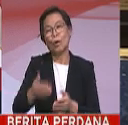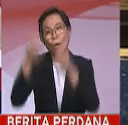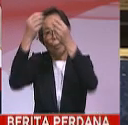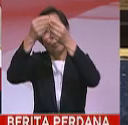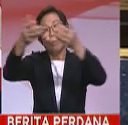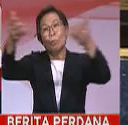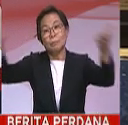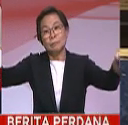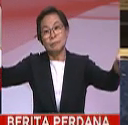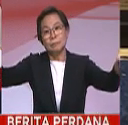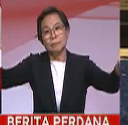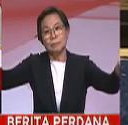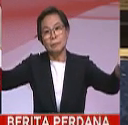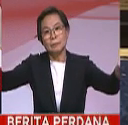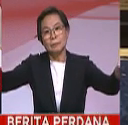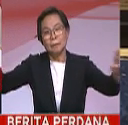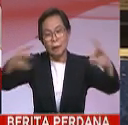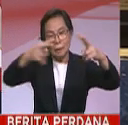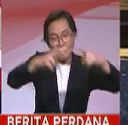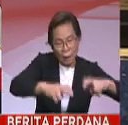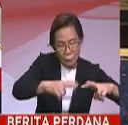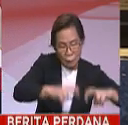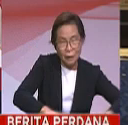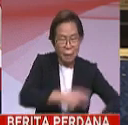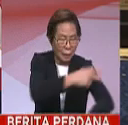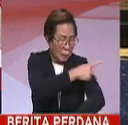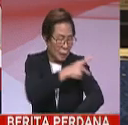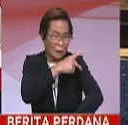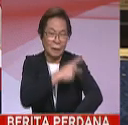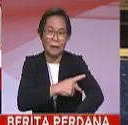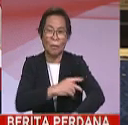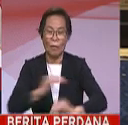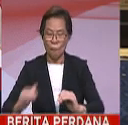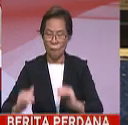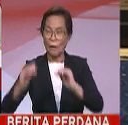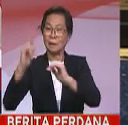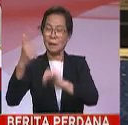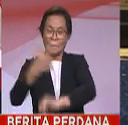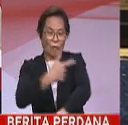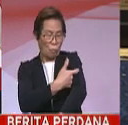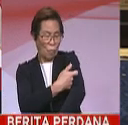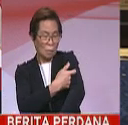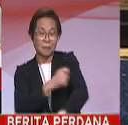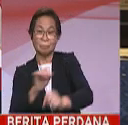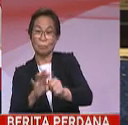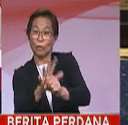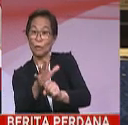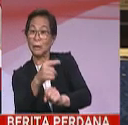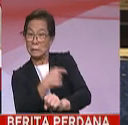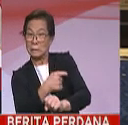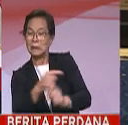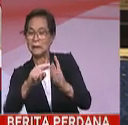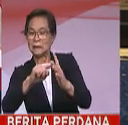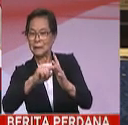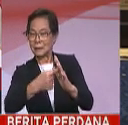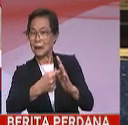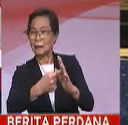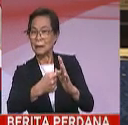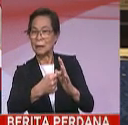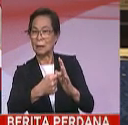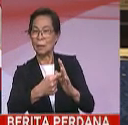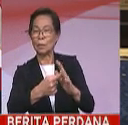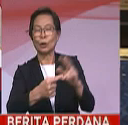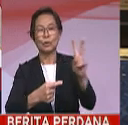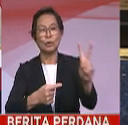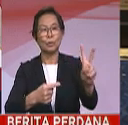mengumumkan bahawa kajian klinikal fasa 3 vaksin COVID-19 akan bermula